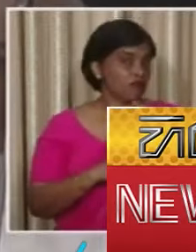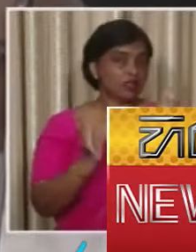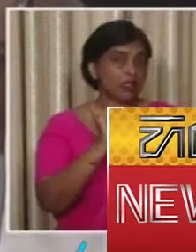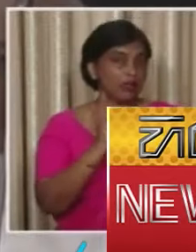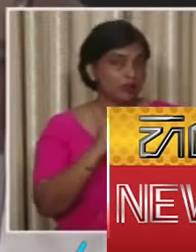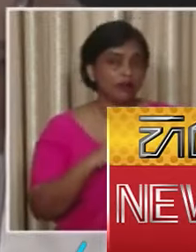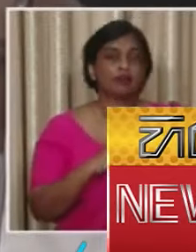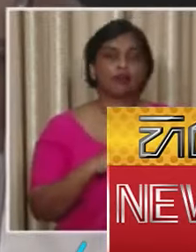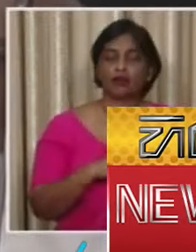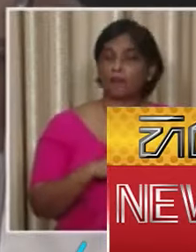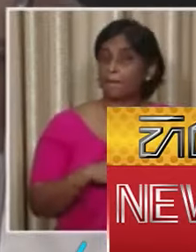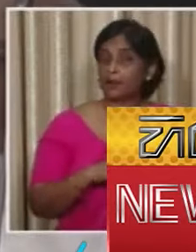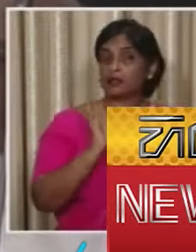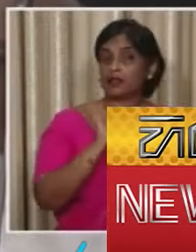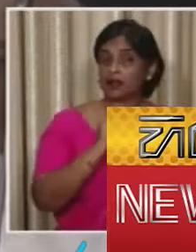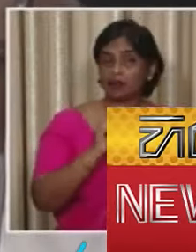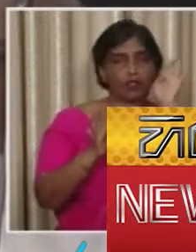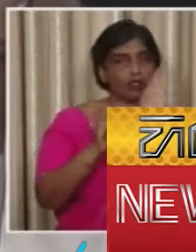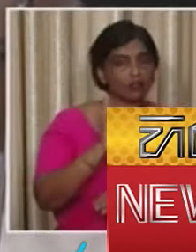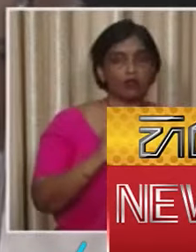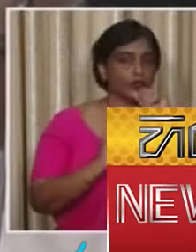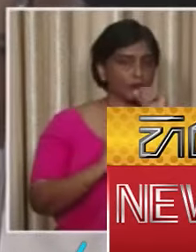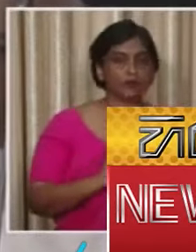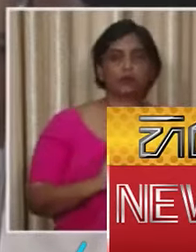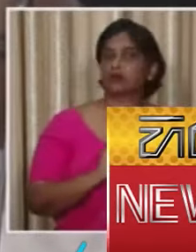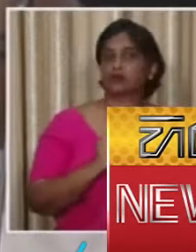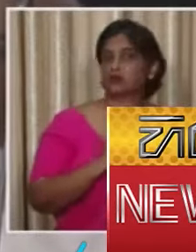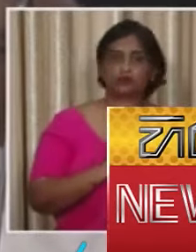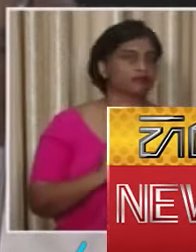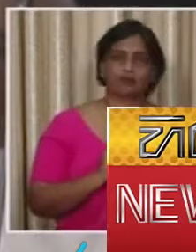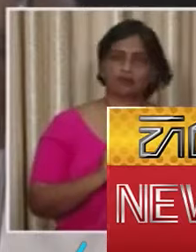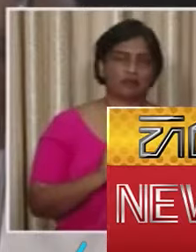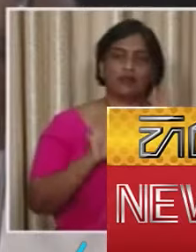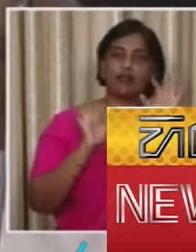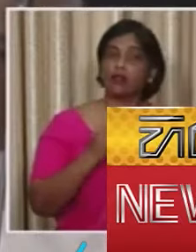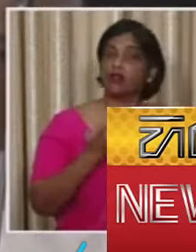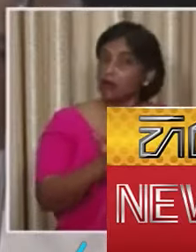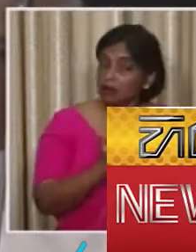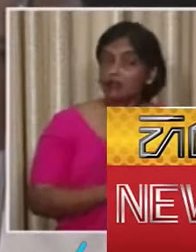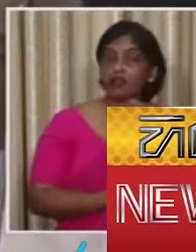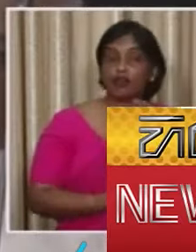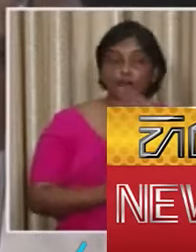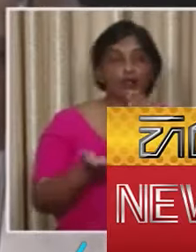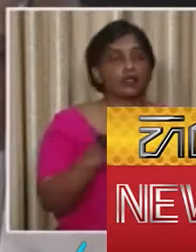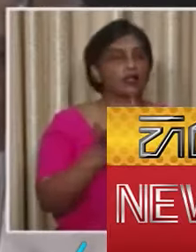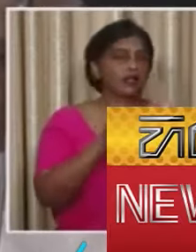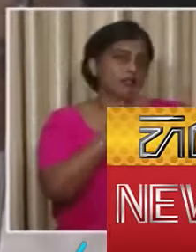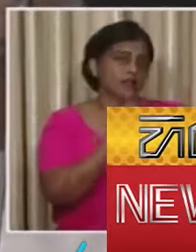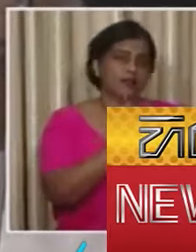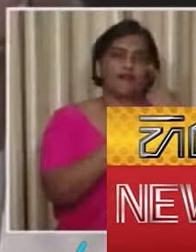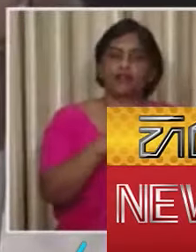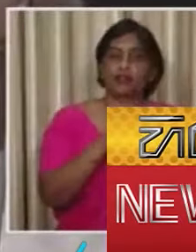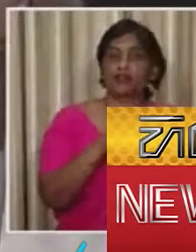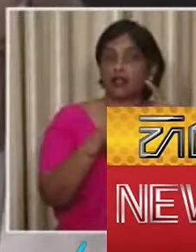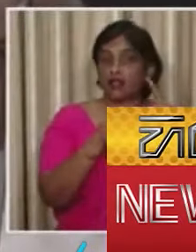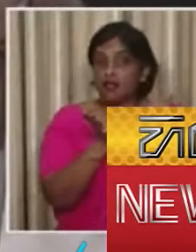හිමියන් මූලික ණය මුදලේ කප්පාදුව කිසිවිටක සිදු කරන්නේ නැහැ. අපට ලබා ගන්න පුළුවන් සහන පමණයි. ණය